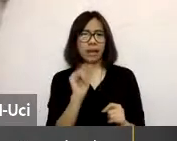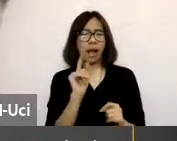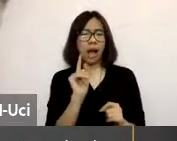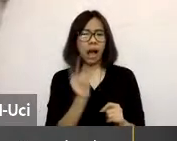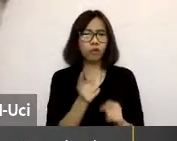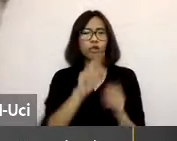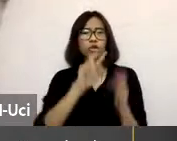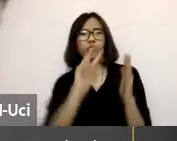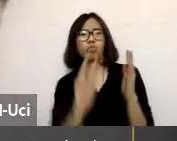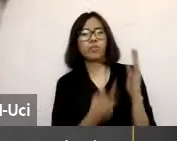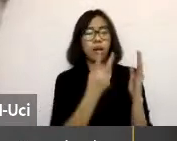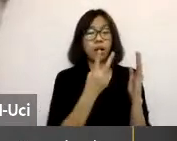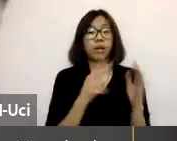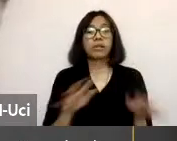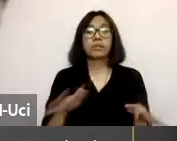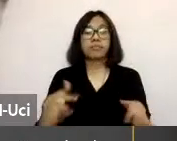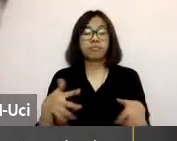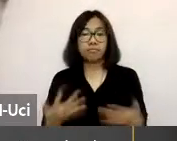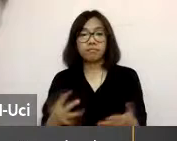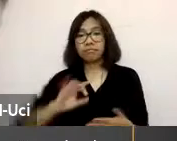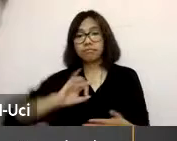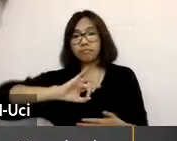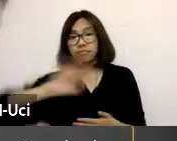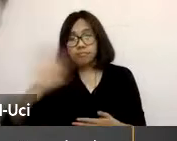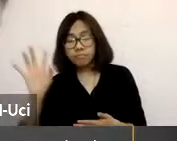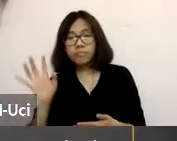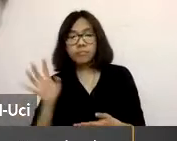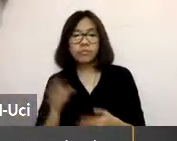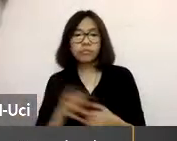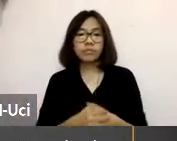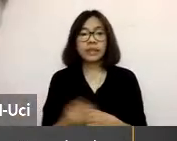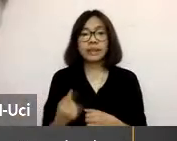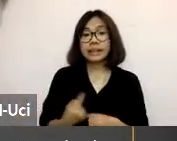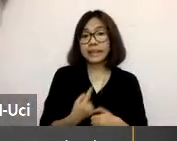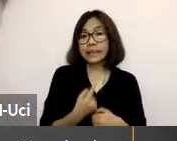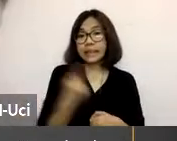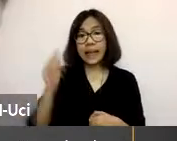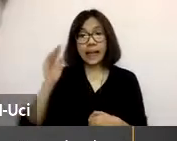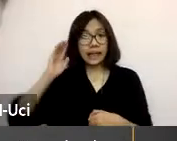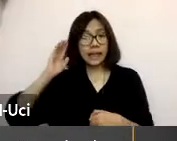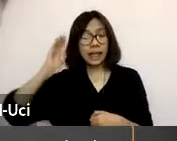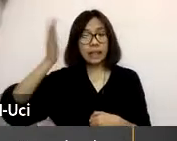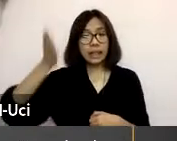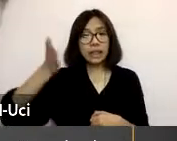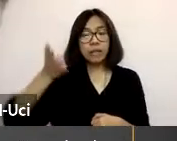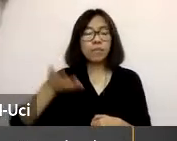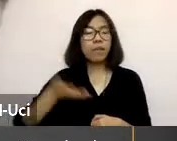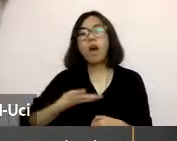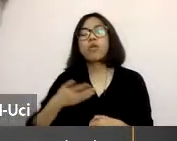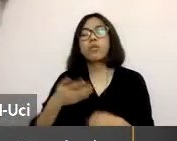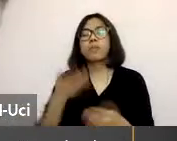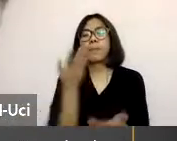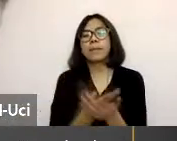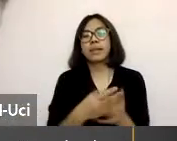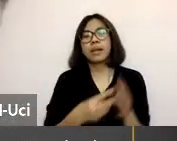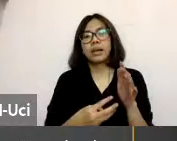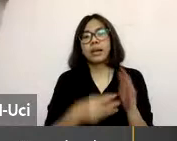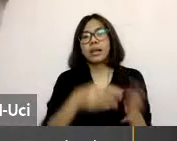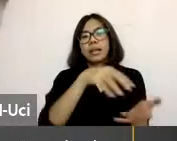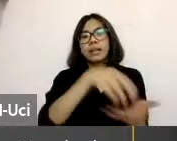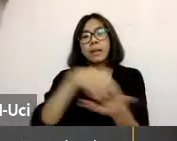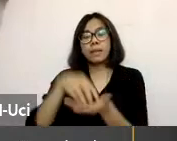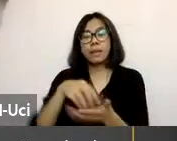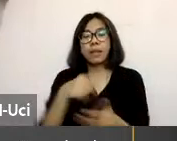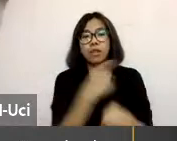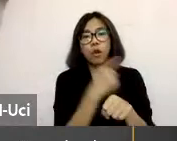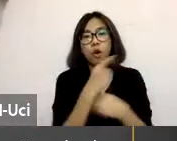lebih dari itu kita juga nanti apa namanya kita diminati akan mendorong dari marketplace part number hal